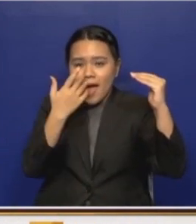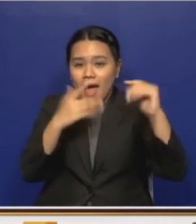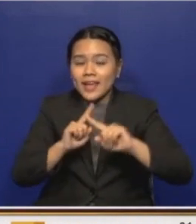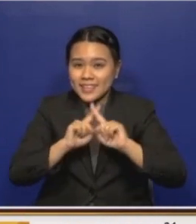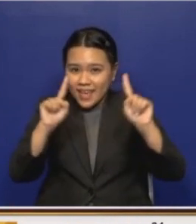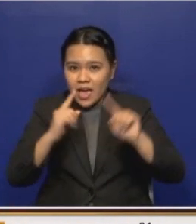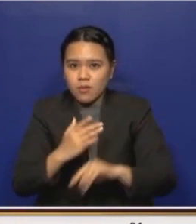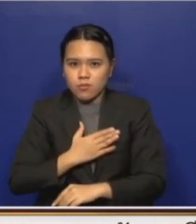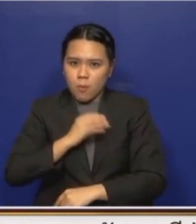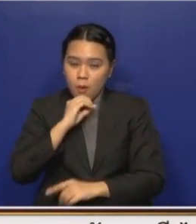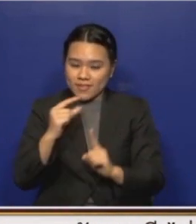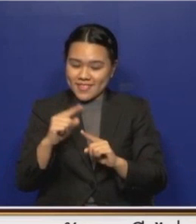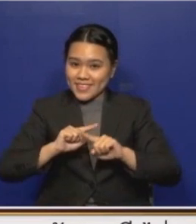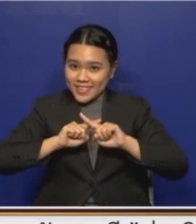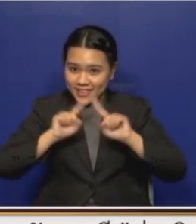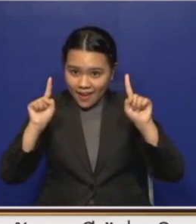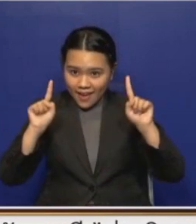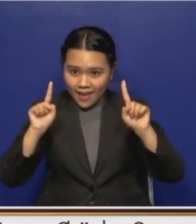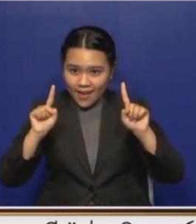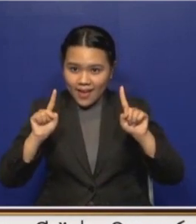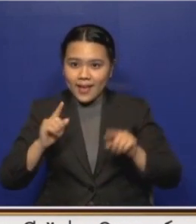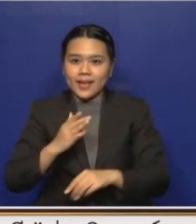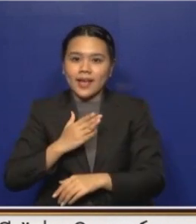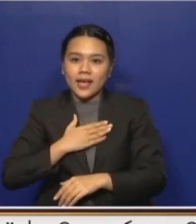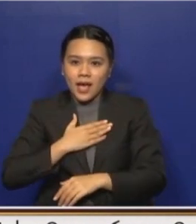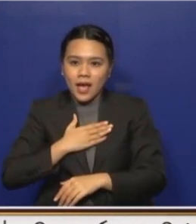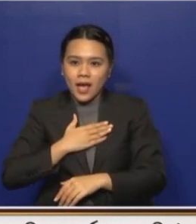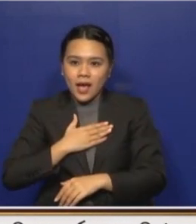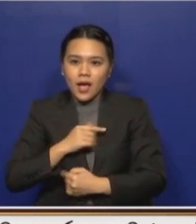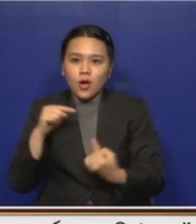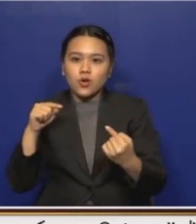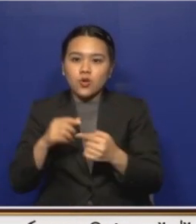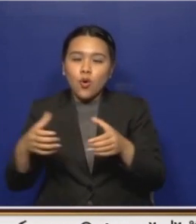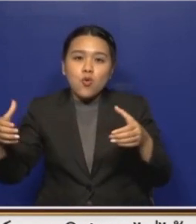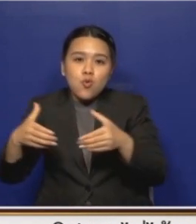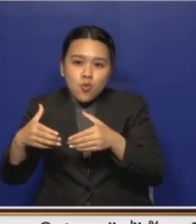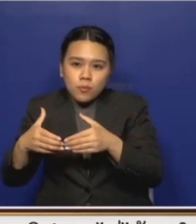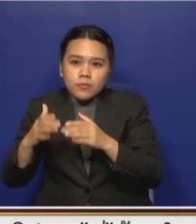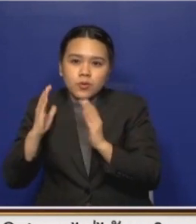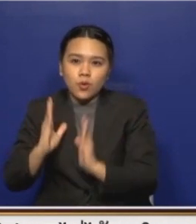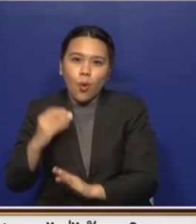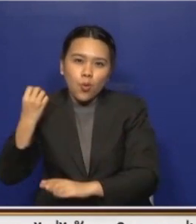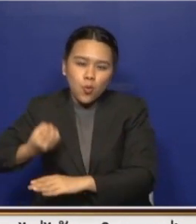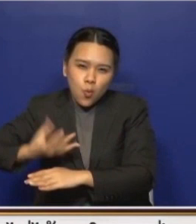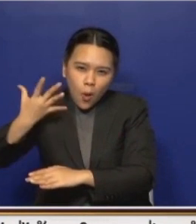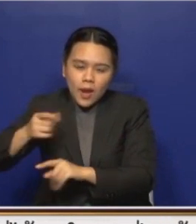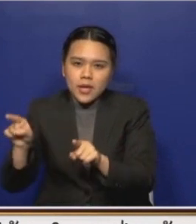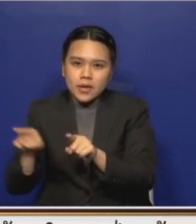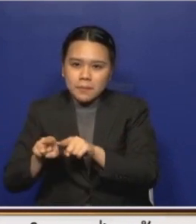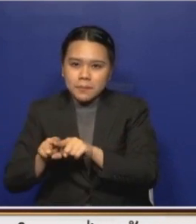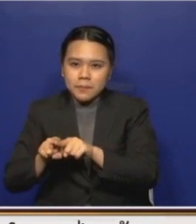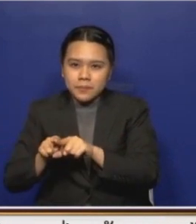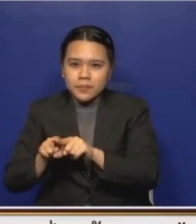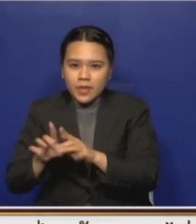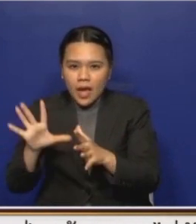บงำเรื่องค่าครองชีพผมถามคำถามง่ายๆรัฐบาลนะแล้วท่านไม่ต้องตอบนะเพราะมันไม่ต้องการคำต